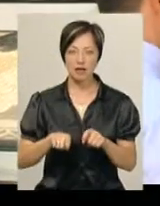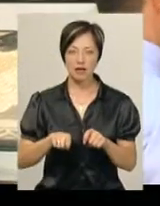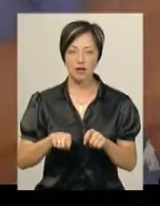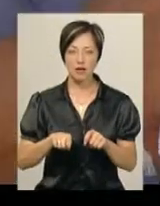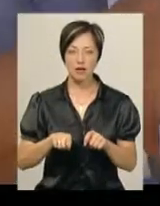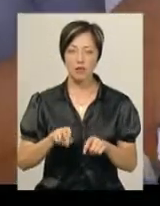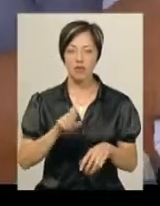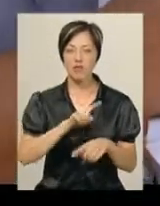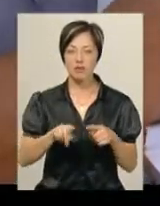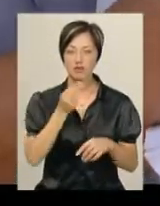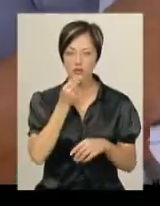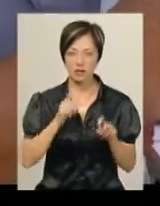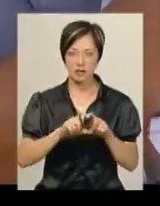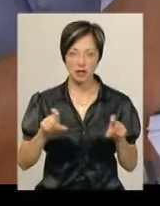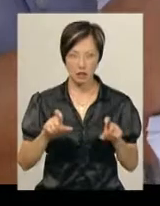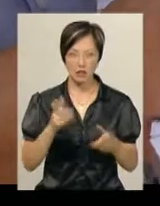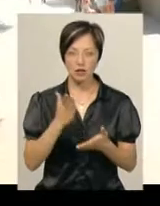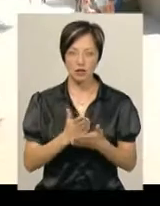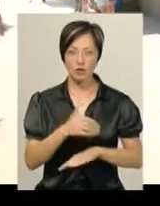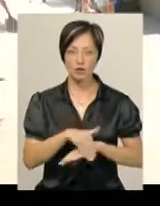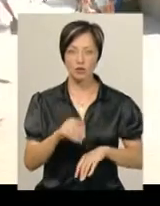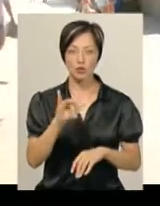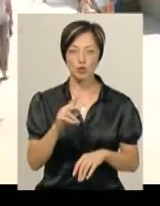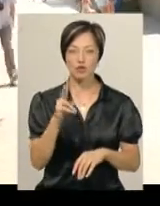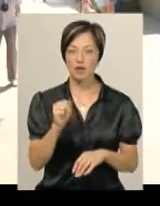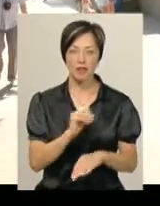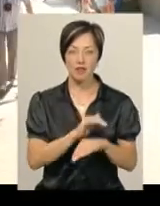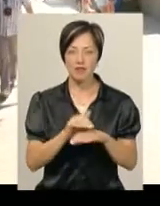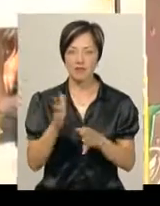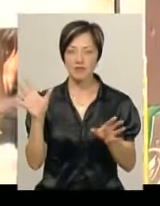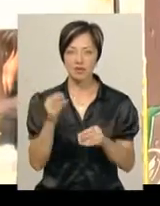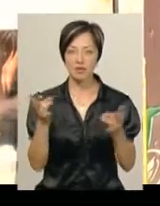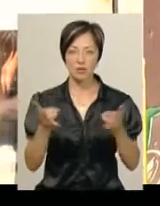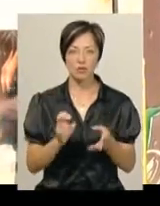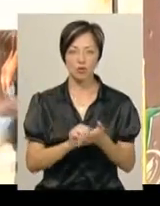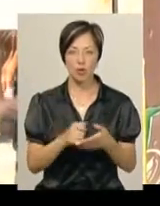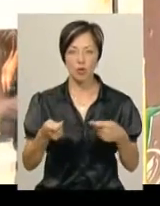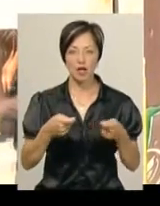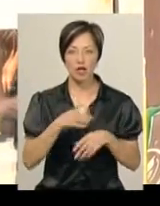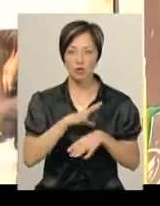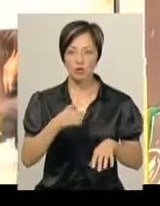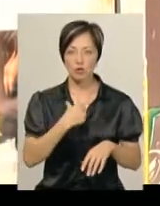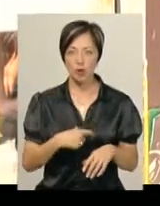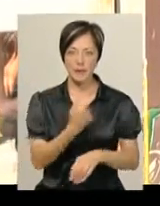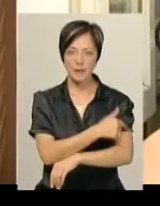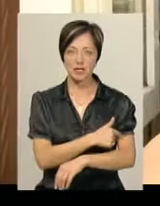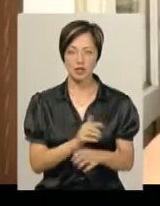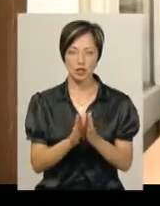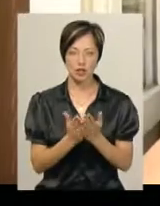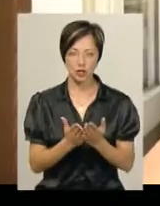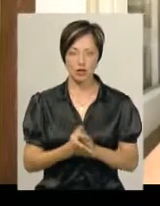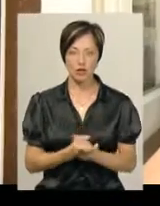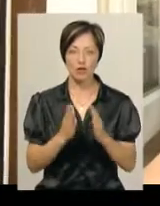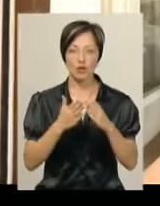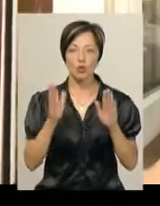фастфуду. У закладі швидкого харчування, що знаходиться на Проскурівській, не виявило усіх необхідних документів. У продавця не було з собою медичної книжки. «Бо вона